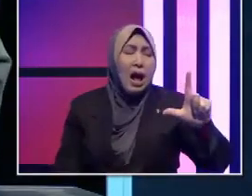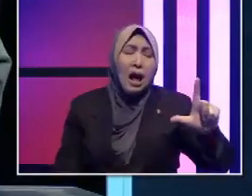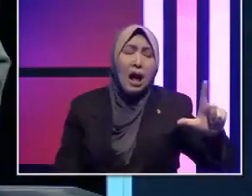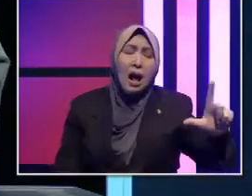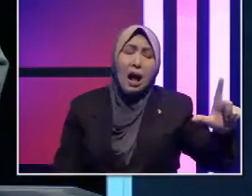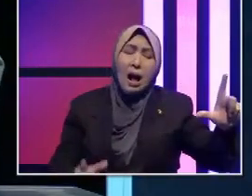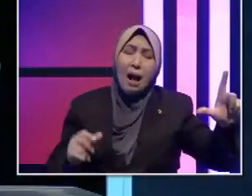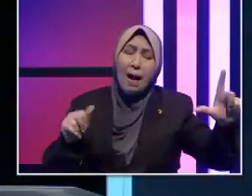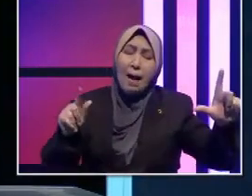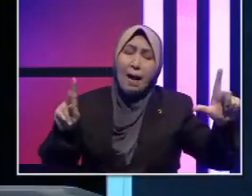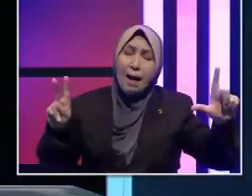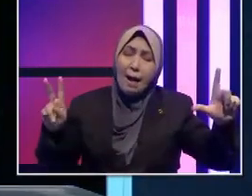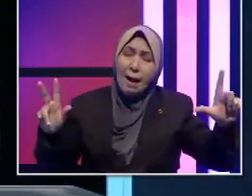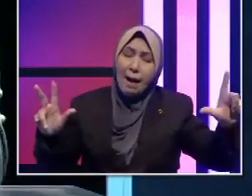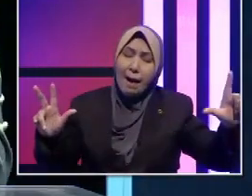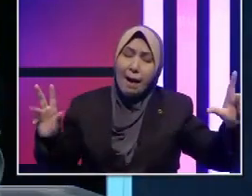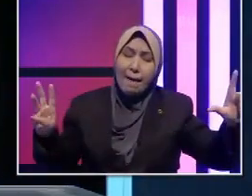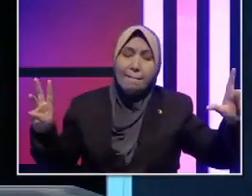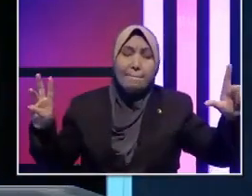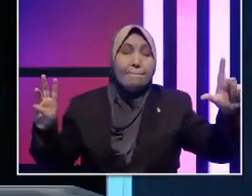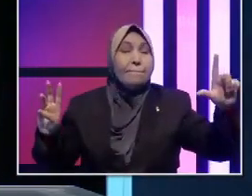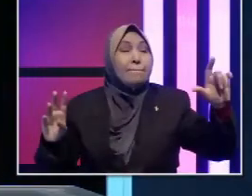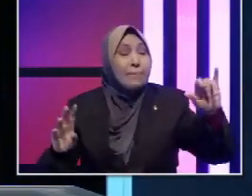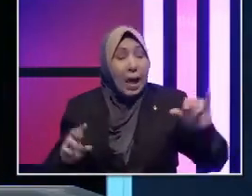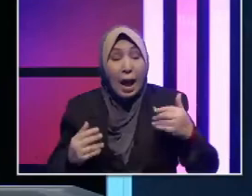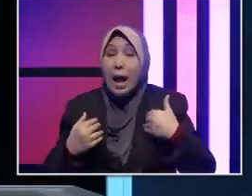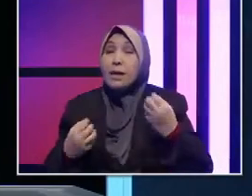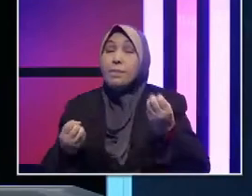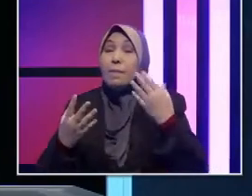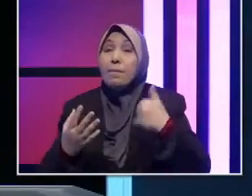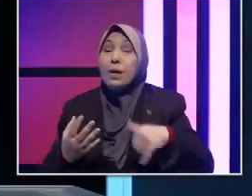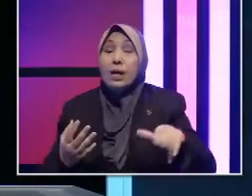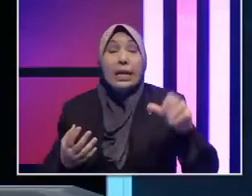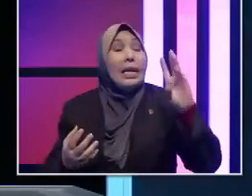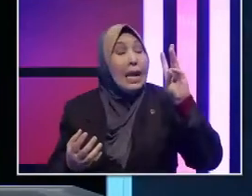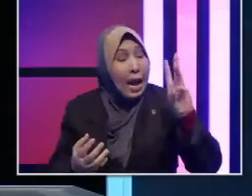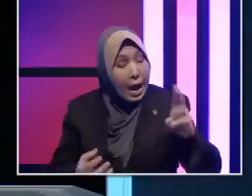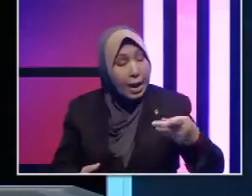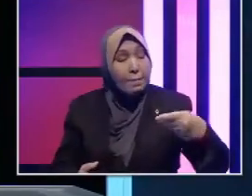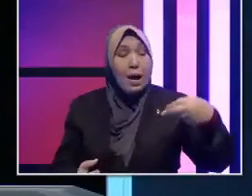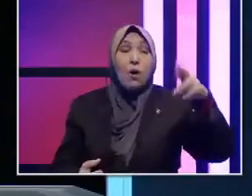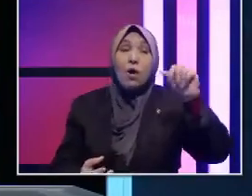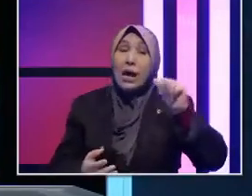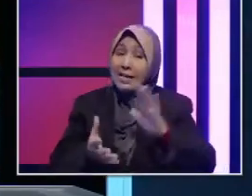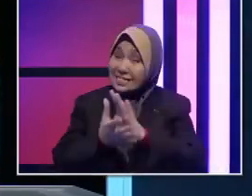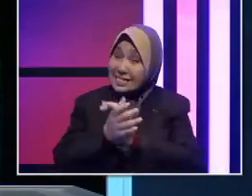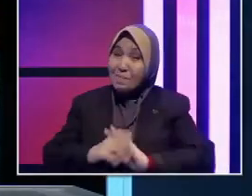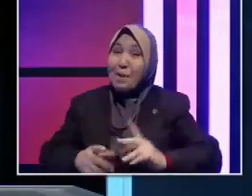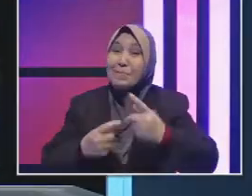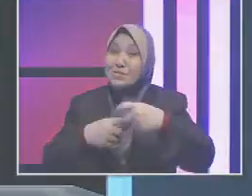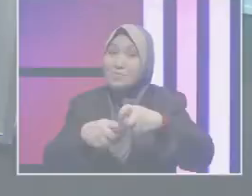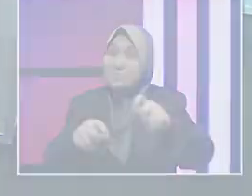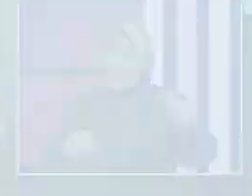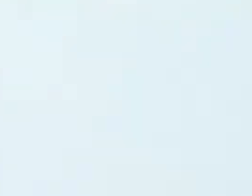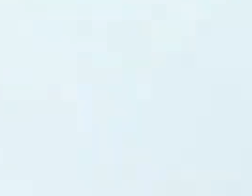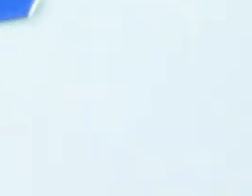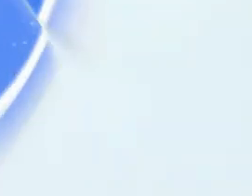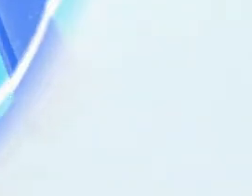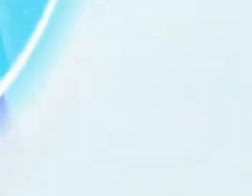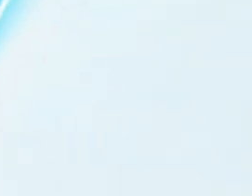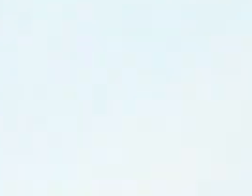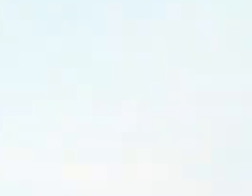Lam. Itu. Jadi berapa harakat? 6 harakat. Selamat mencuba. Wallahu a'lam. Terima kasih.